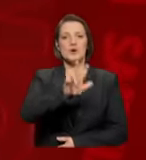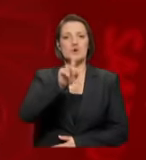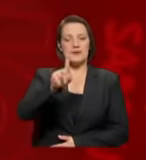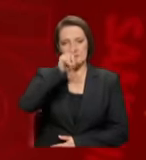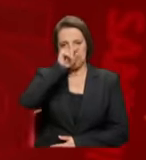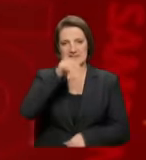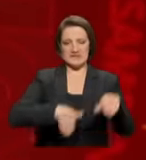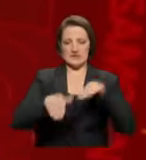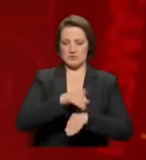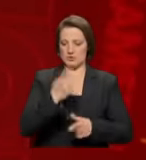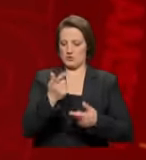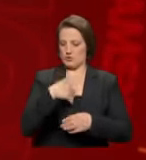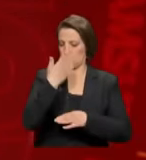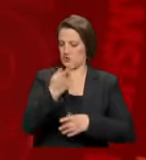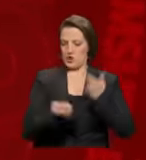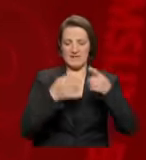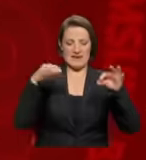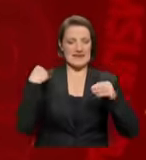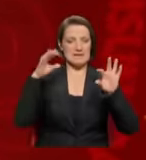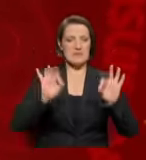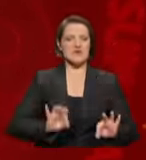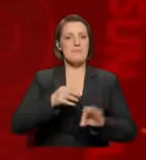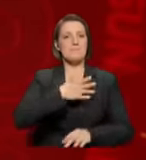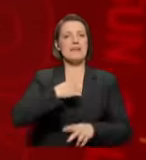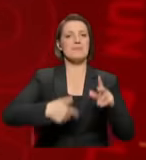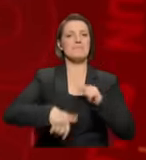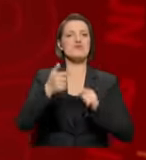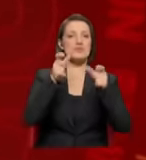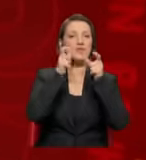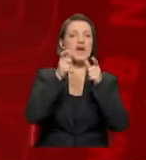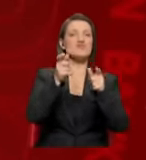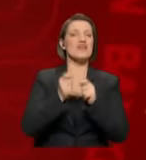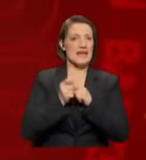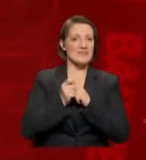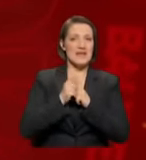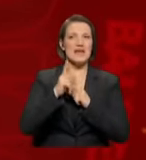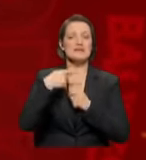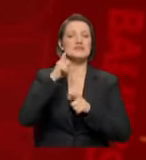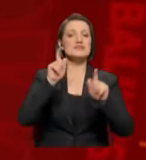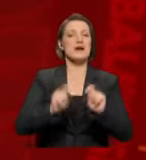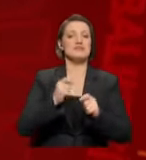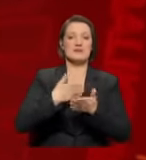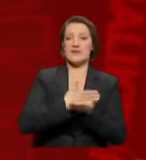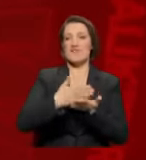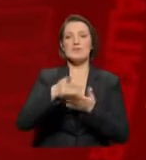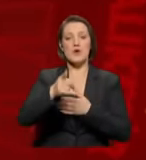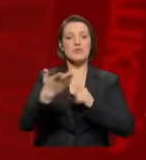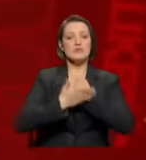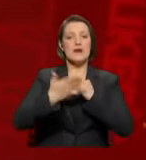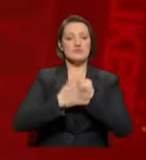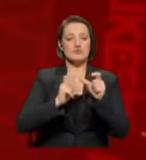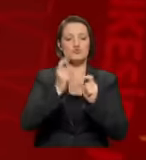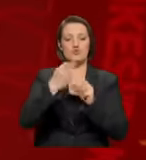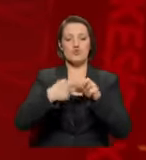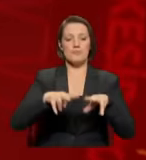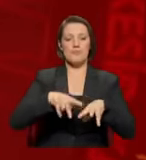31 Mart seçimi sonrası göreve yeni başlayan belediye başkanlarının dikkat çekici halleri ve icraatleri sürüyor. Trabzon'un